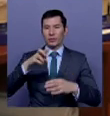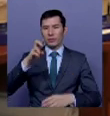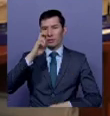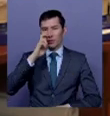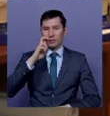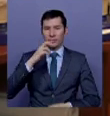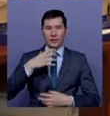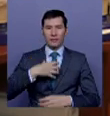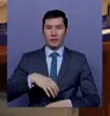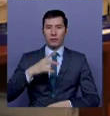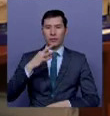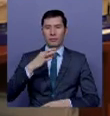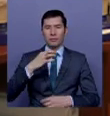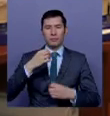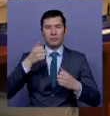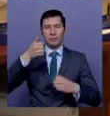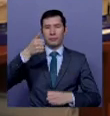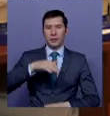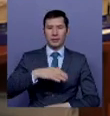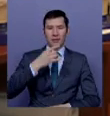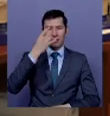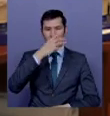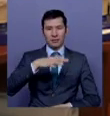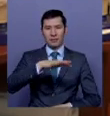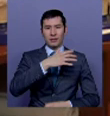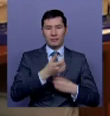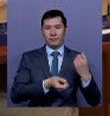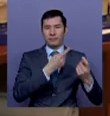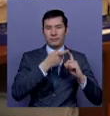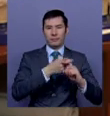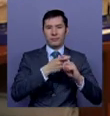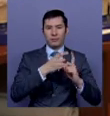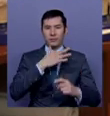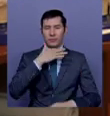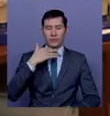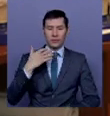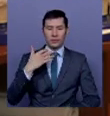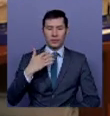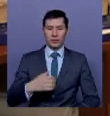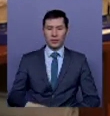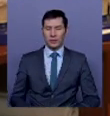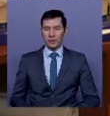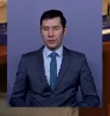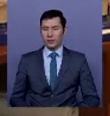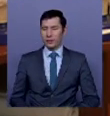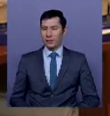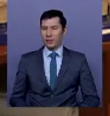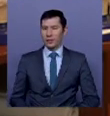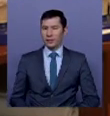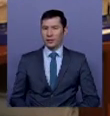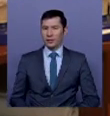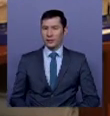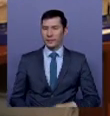жұқпалы аурулар көп болады. Оның ішінде безгек бар, немесе басқа аурулар жаңағы, ішек